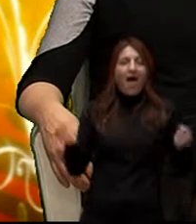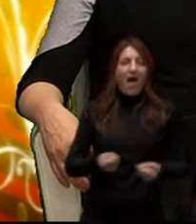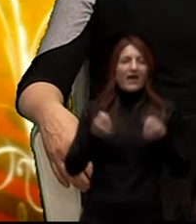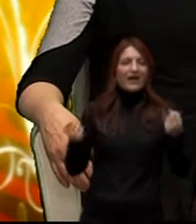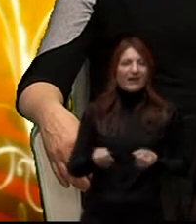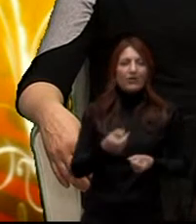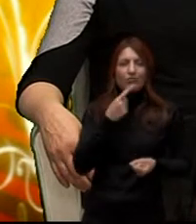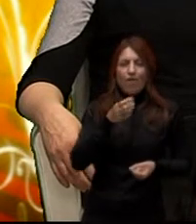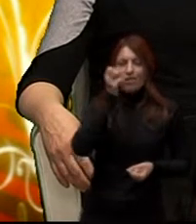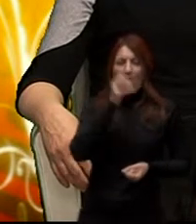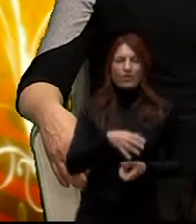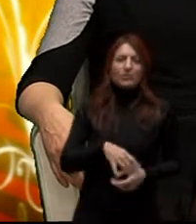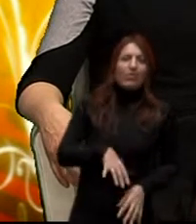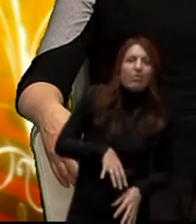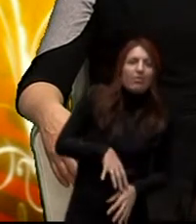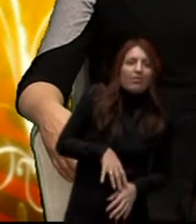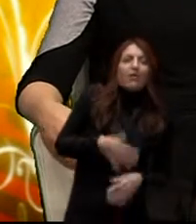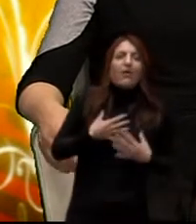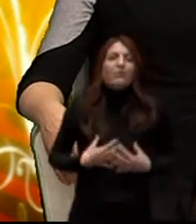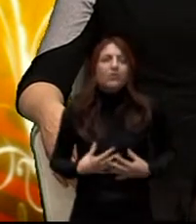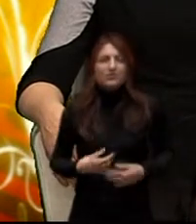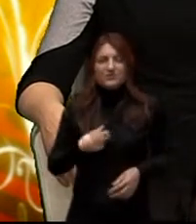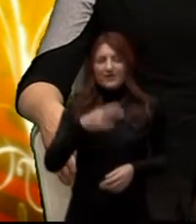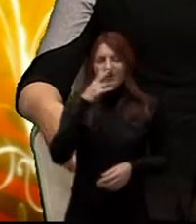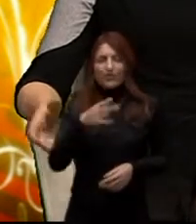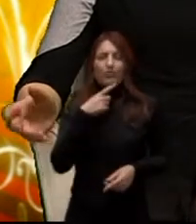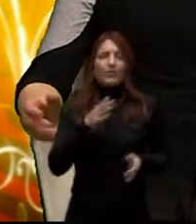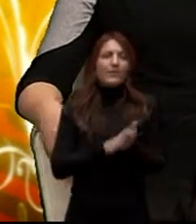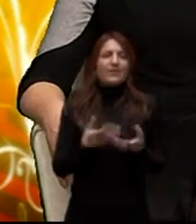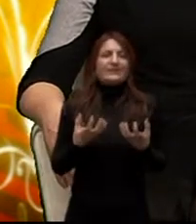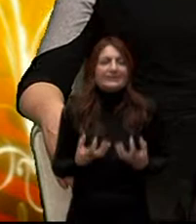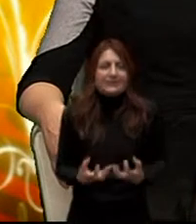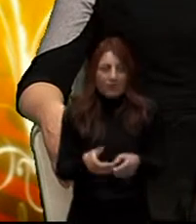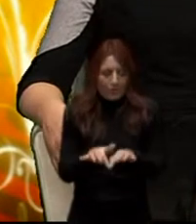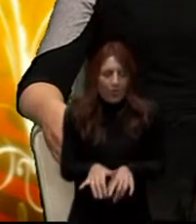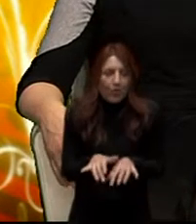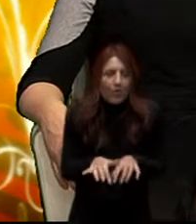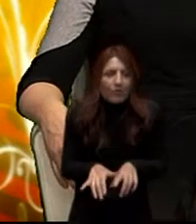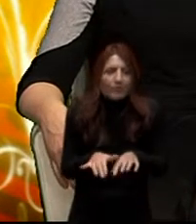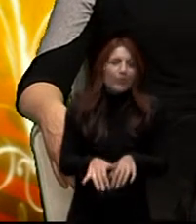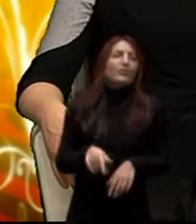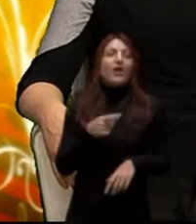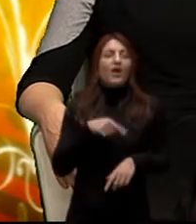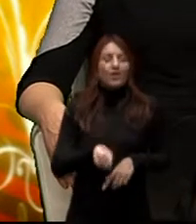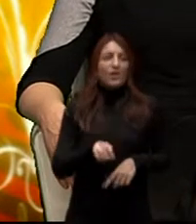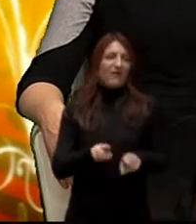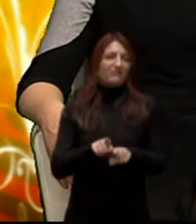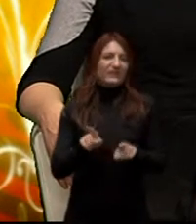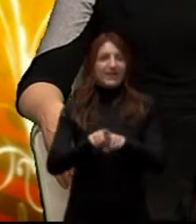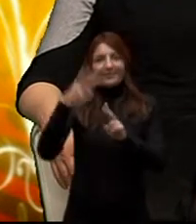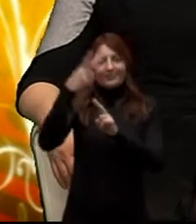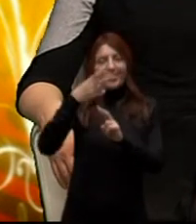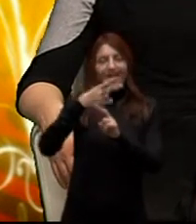nekakvom lošem položaju, vi ćete vidjeti osobe koje sjede recimo pred kompjuterom, to je danas popularno pričati o tome, točno,